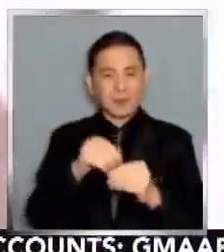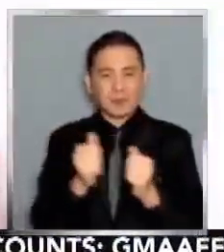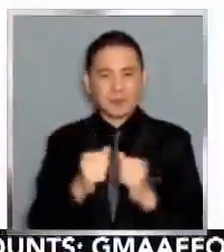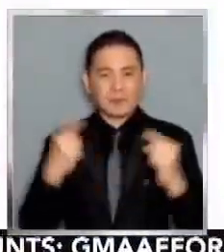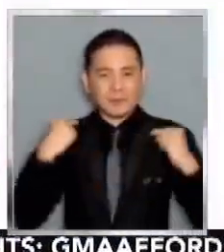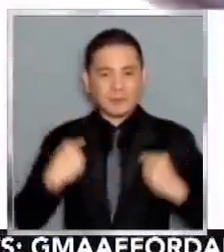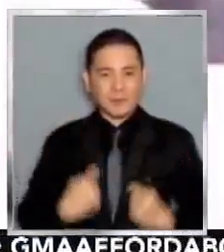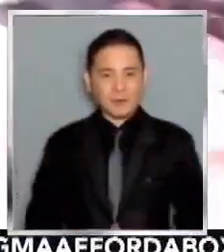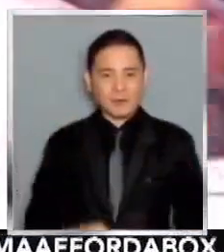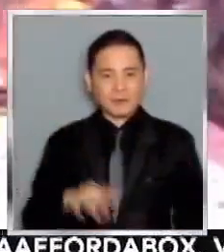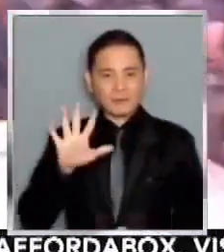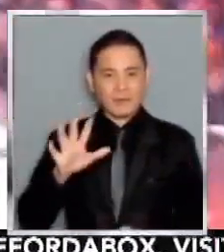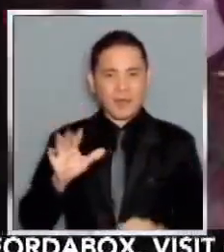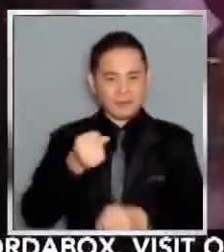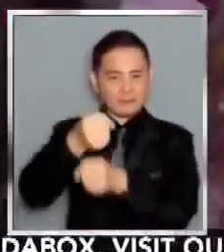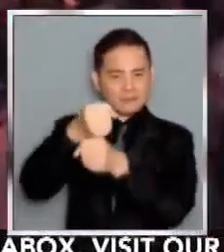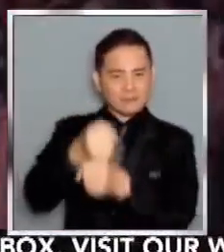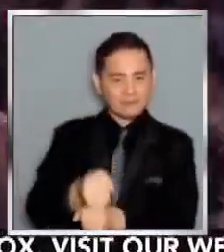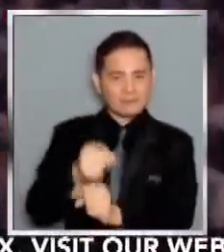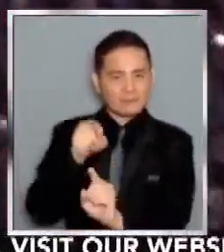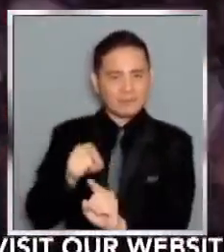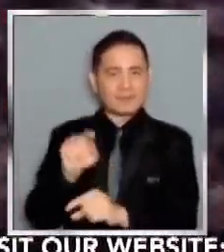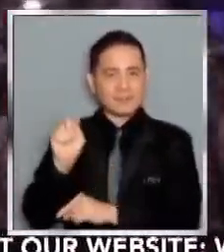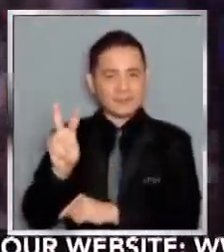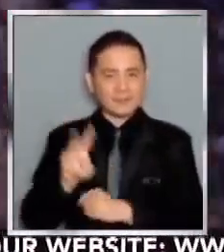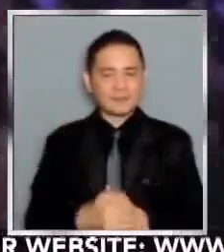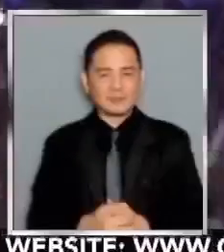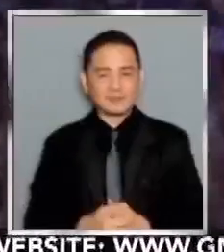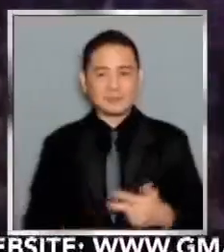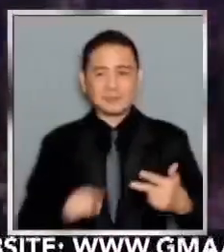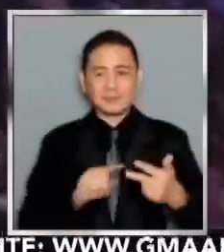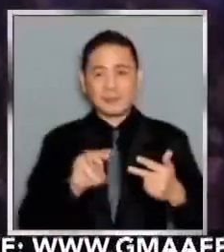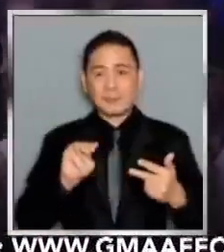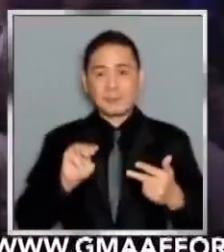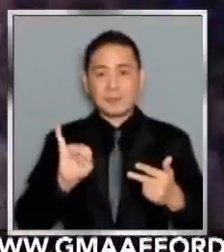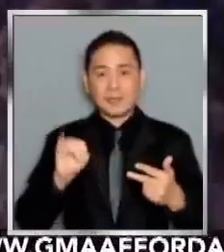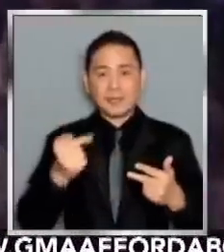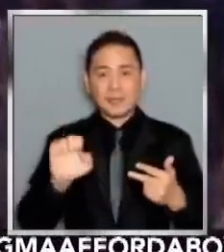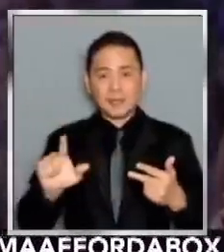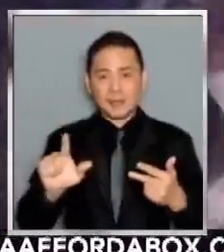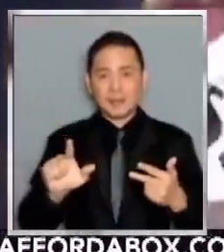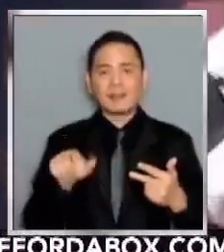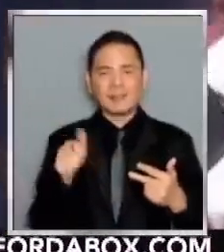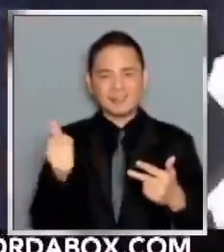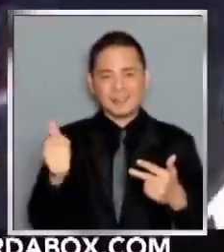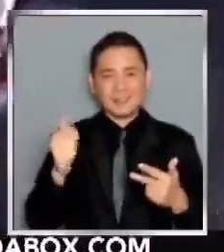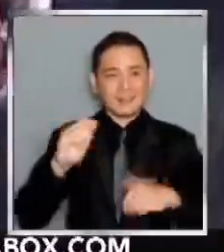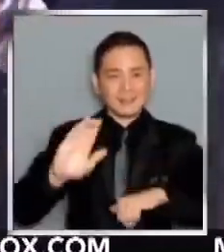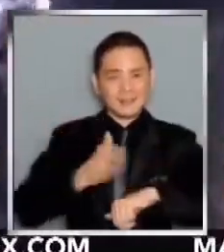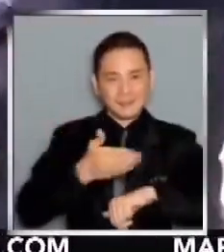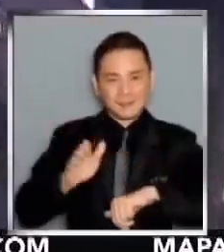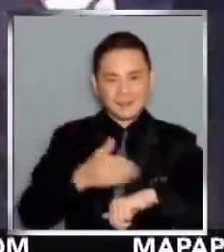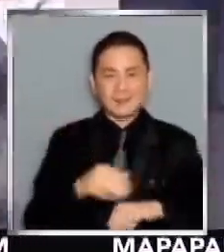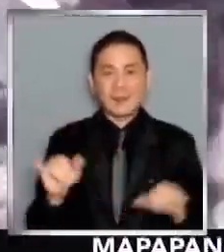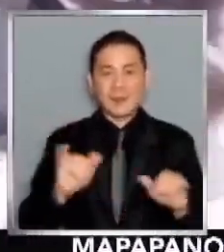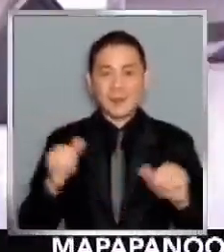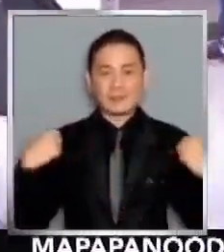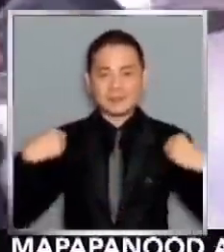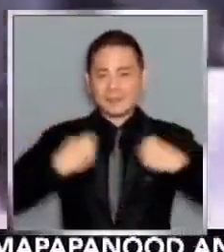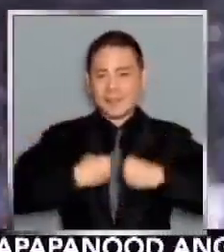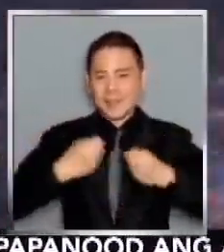Present din siyempre ang kanyang ka-love team na si Miguel Tan Felix na bukod sa song number, may regalo pang jacket sa maswerteng